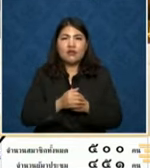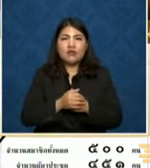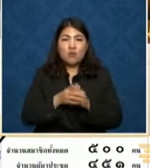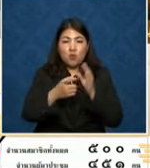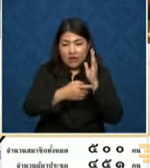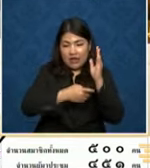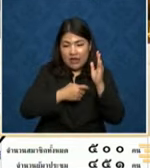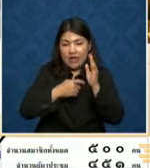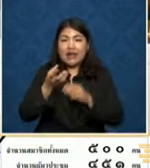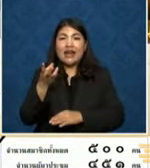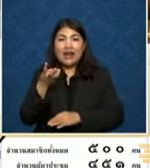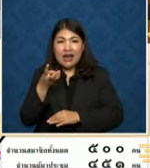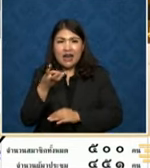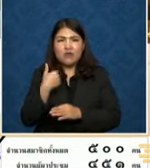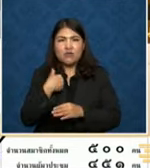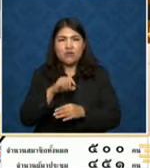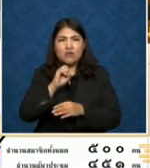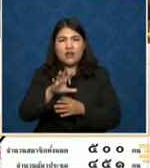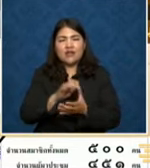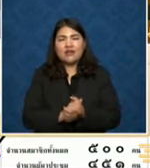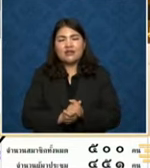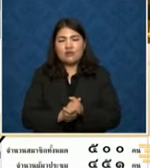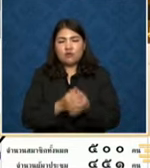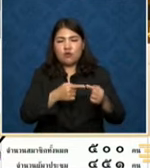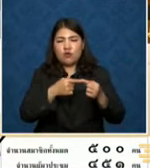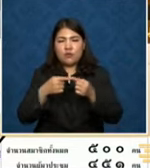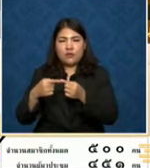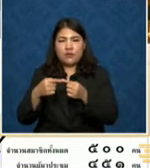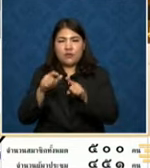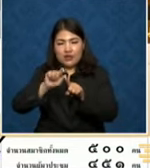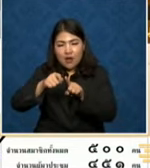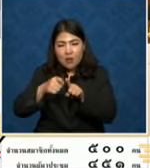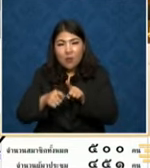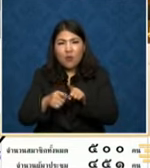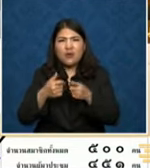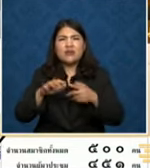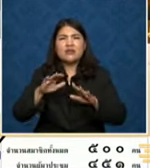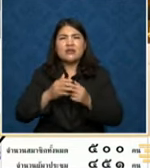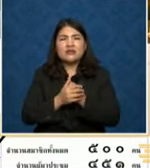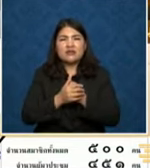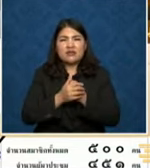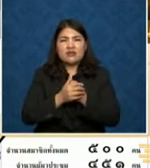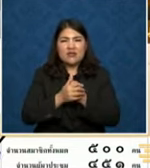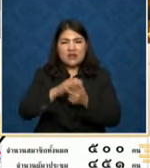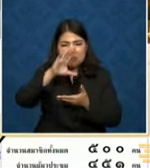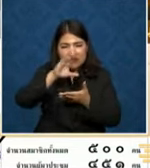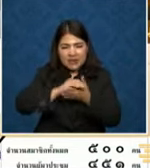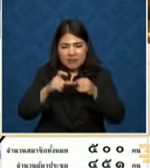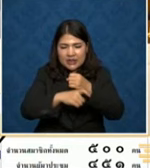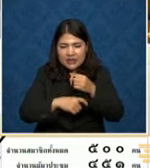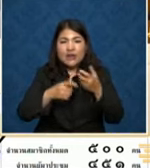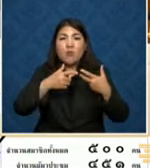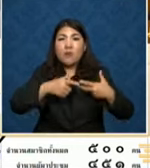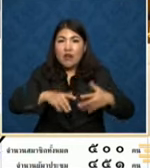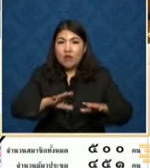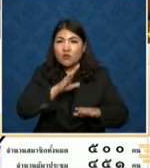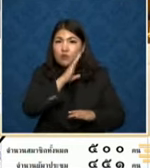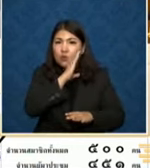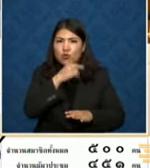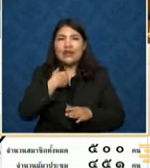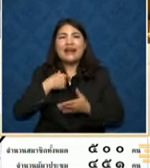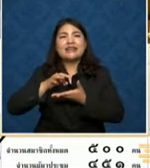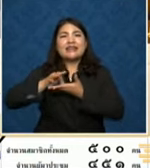ตามที่ผมกล่าวนำเรื่องข้าวโพดครับข้าวโพดที่ผ่านมาฤดูกาลเก็บเกี่ยวที่ผ่านมาเฉลี่ยแล้วถ้าซื้อนะ